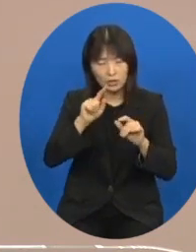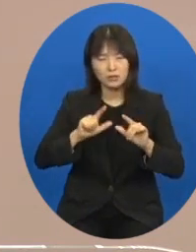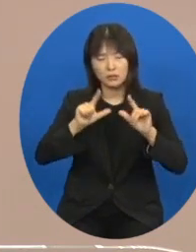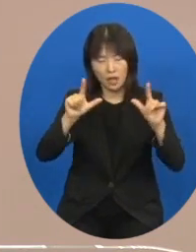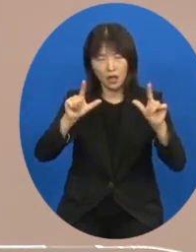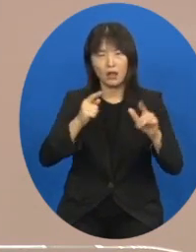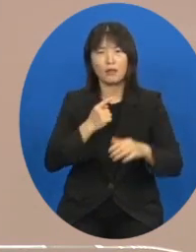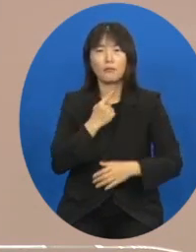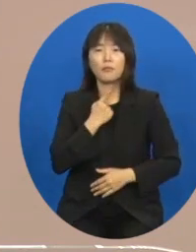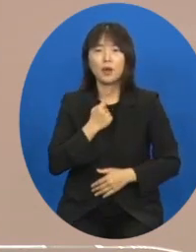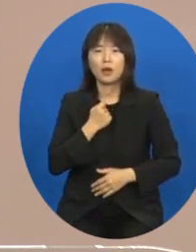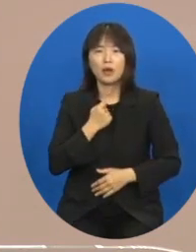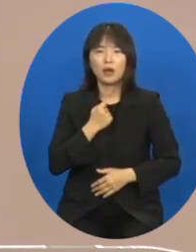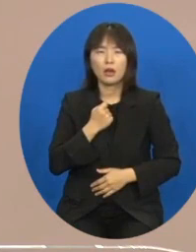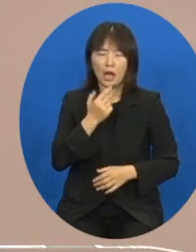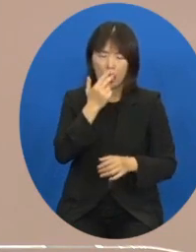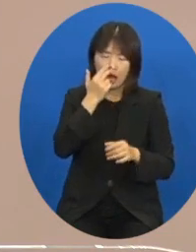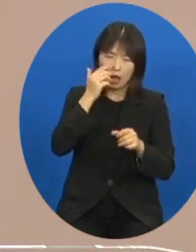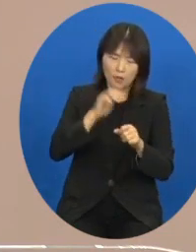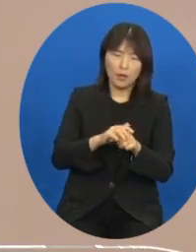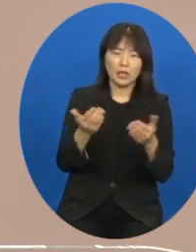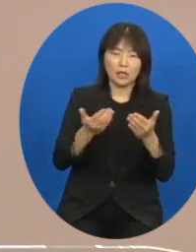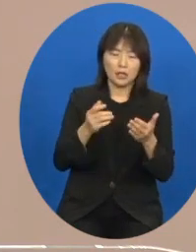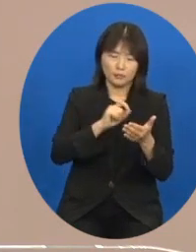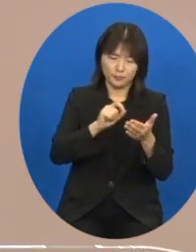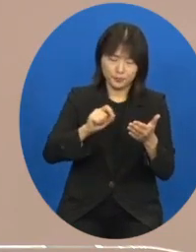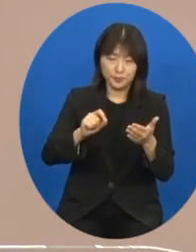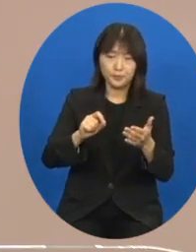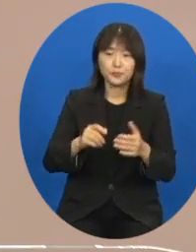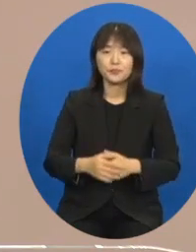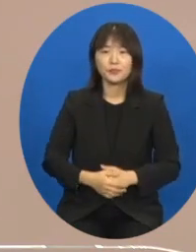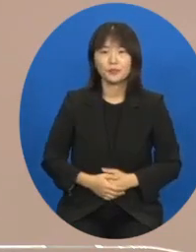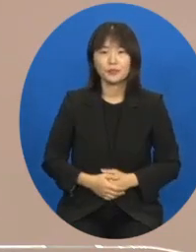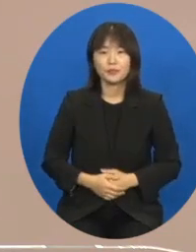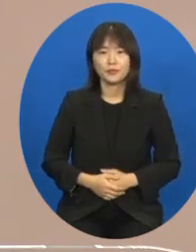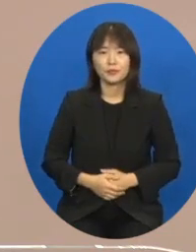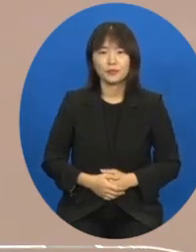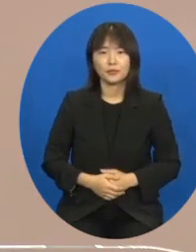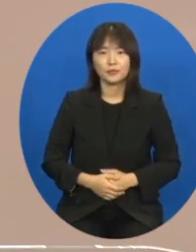참 기가 막힌 일 하나를 기록하셨어요.